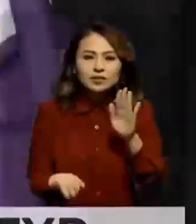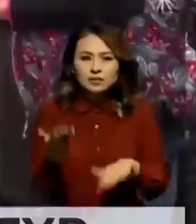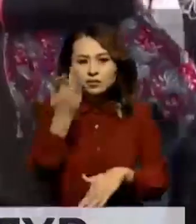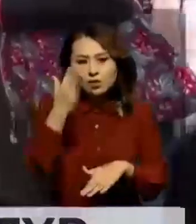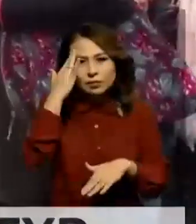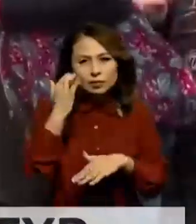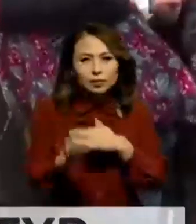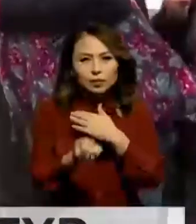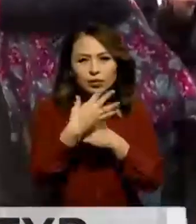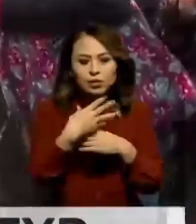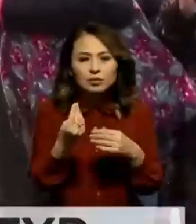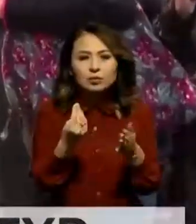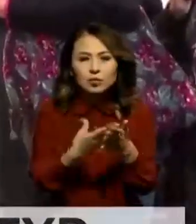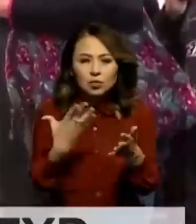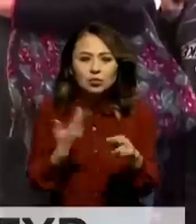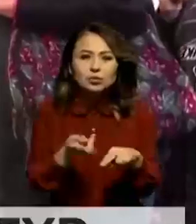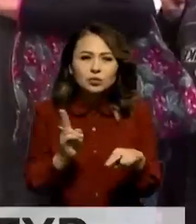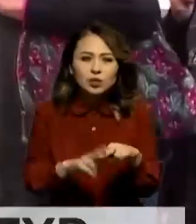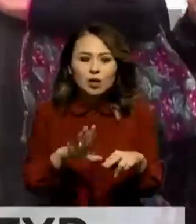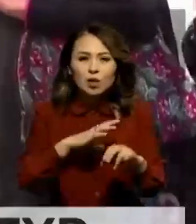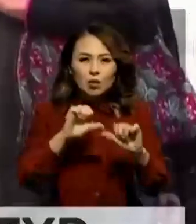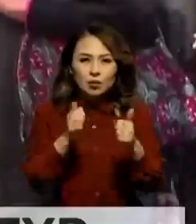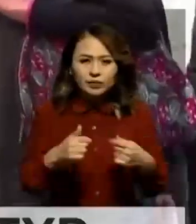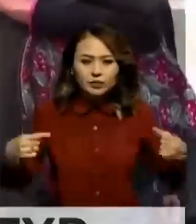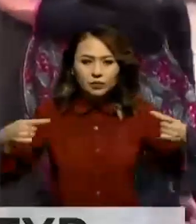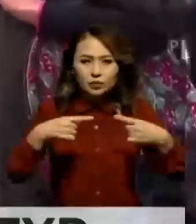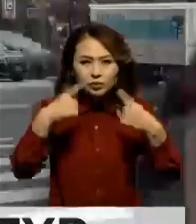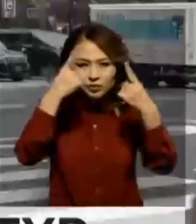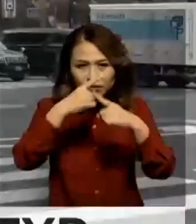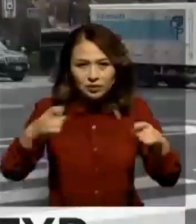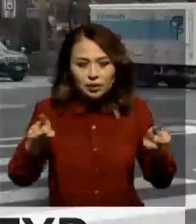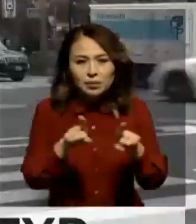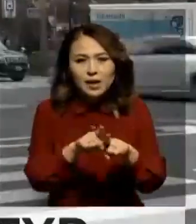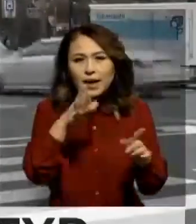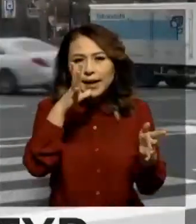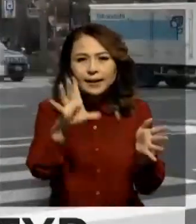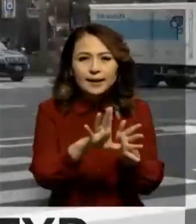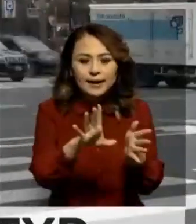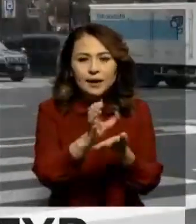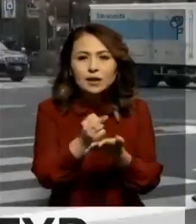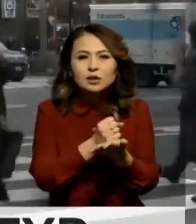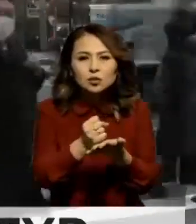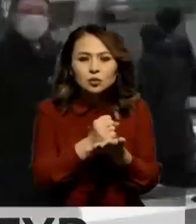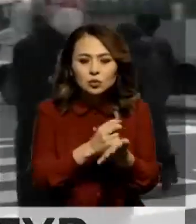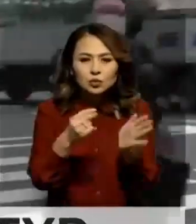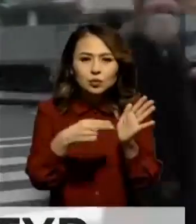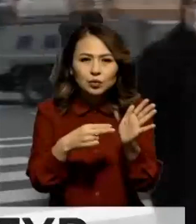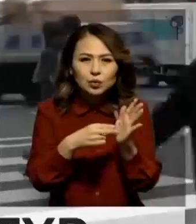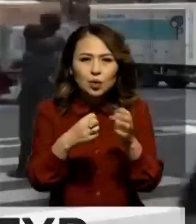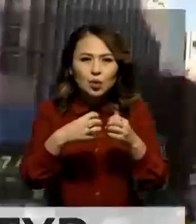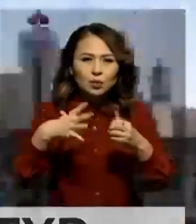мұнай бағасының қымбаттауымен байланыстырып отыр. Ресми дерекке қарағанда, бұл елде энергоресурстардың құны 15%-ға